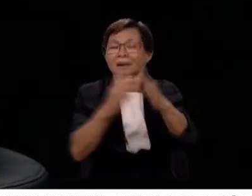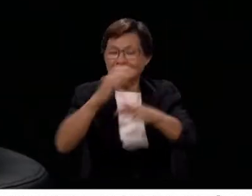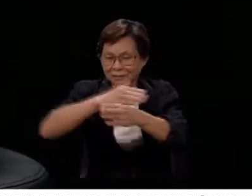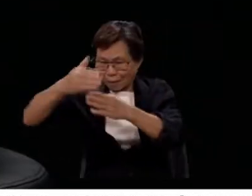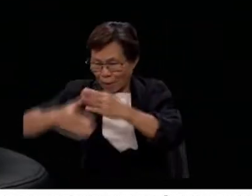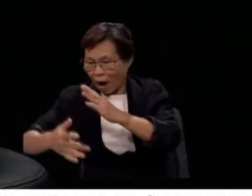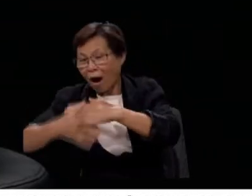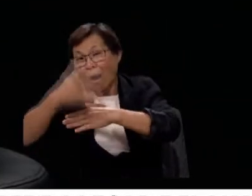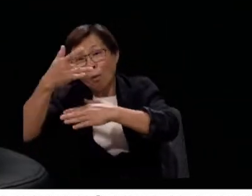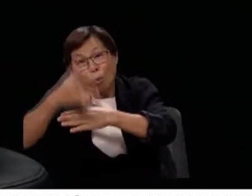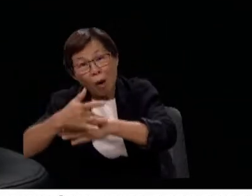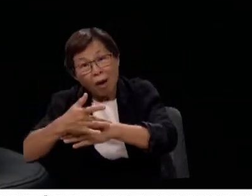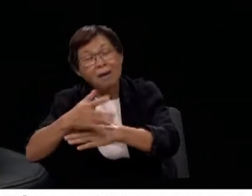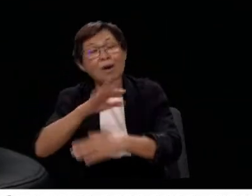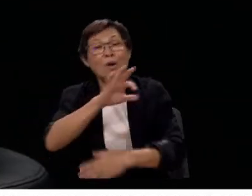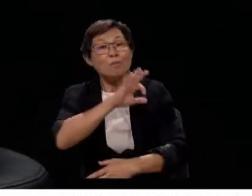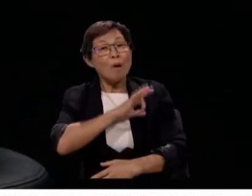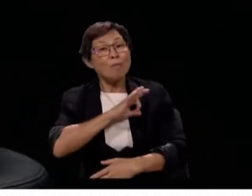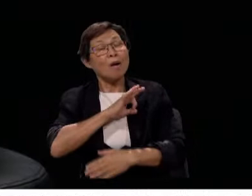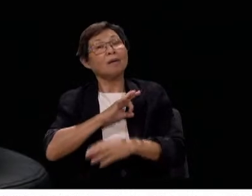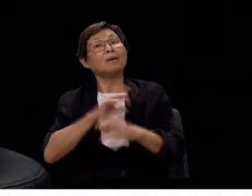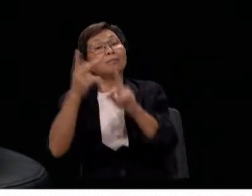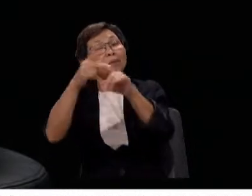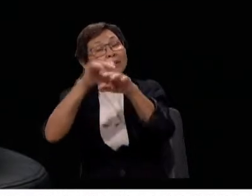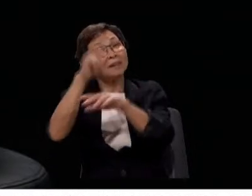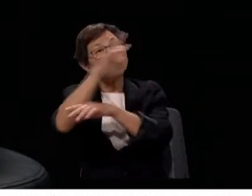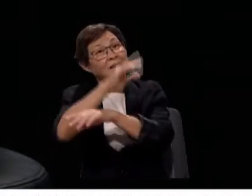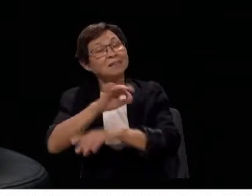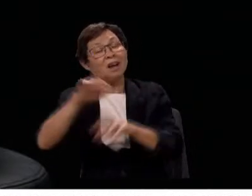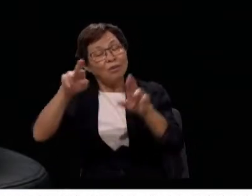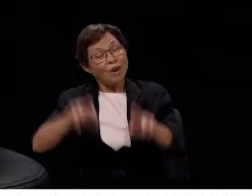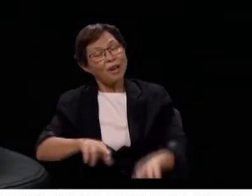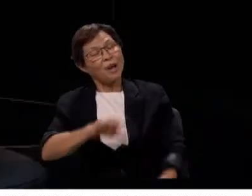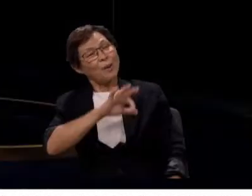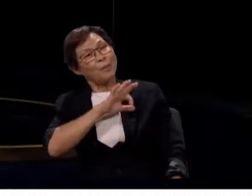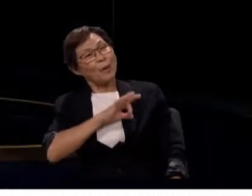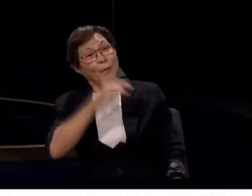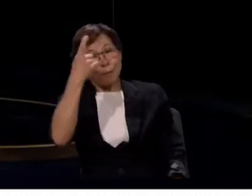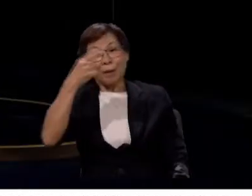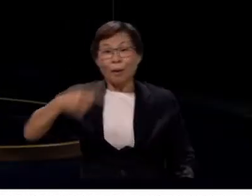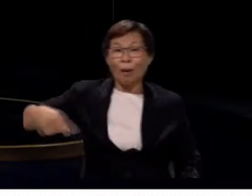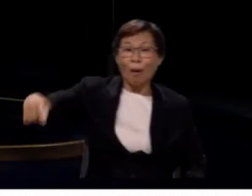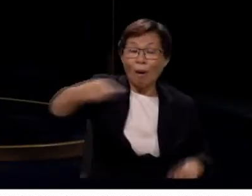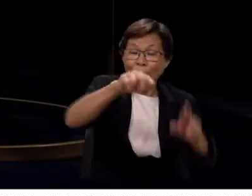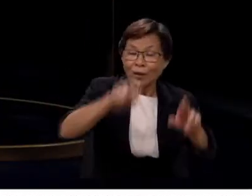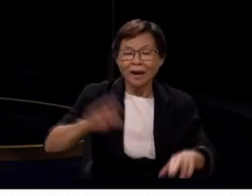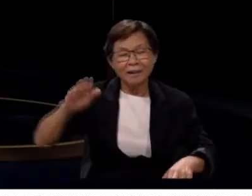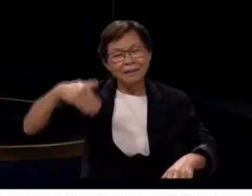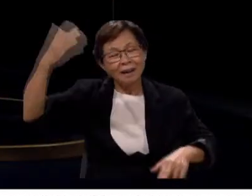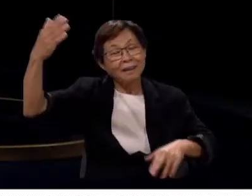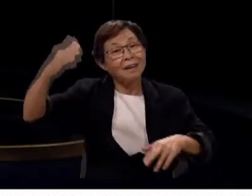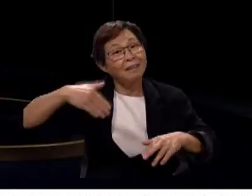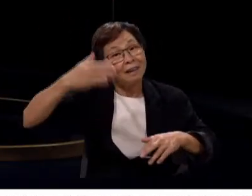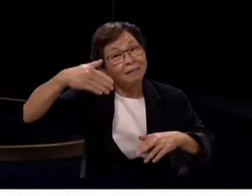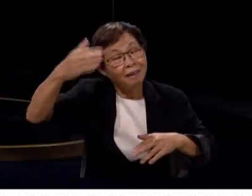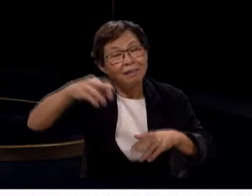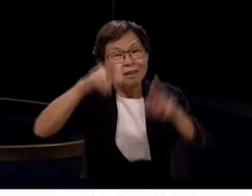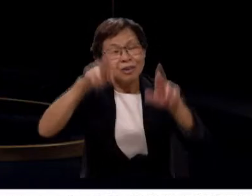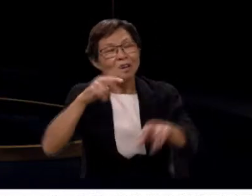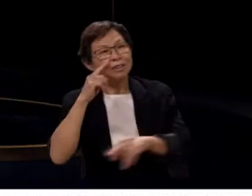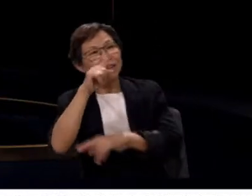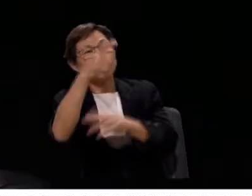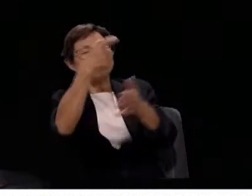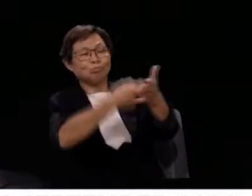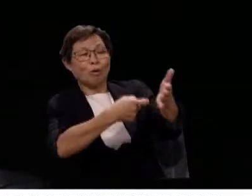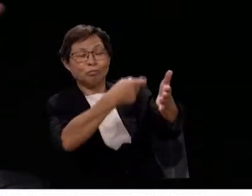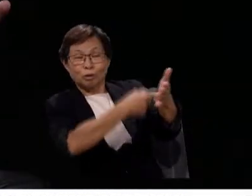memberi kebaikan juga pada kerajaannya pada rakyat khususnya dia Merdeka Raya pastinya akhirnya mosom lainnya kontrak jadi harus soal